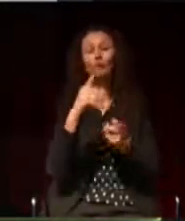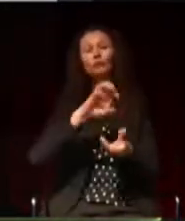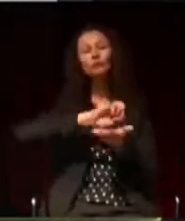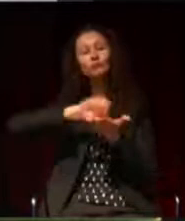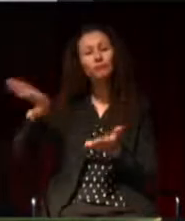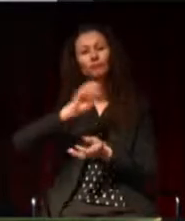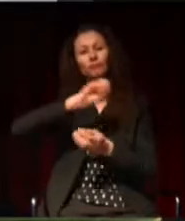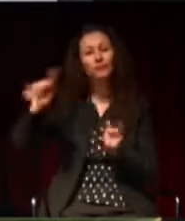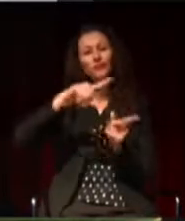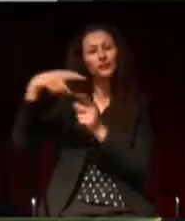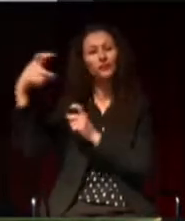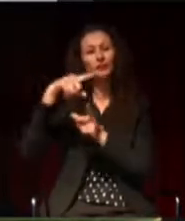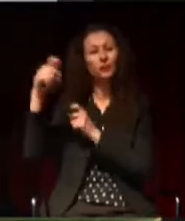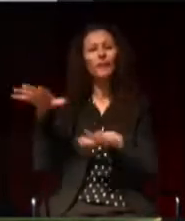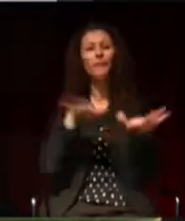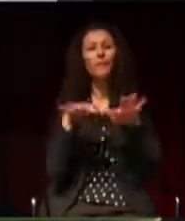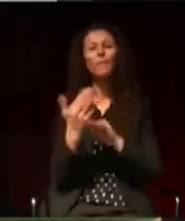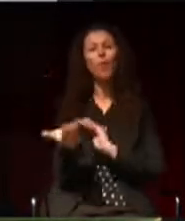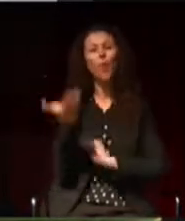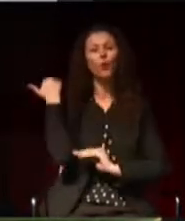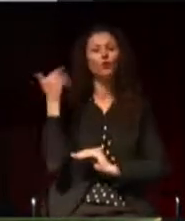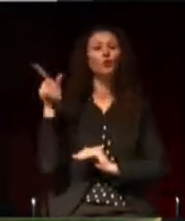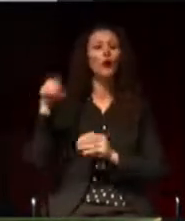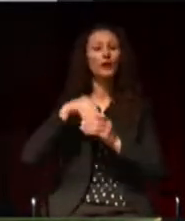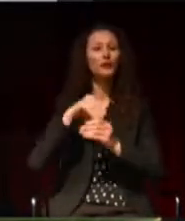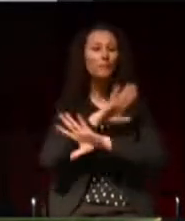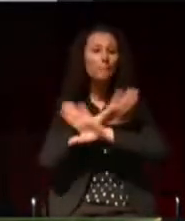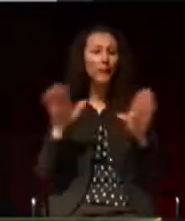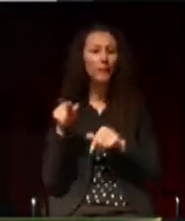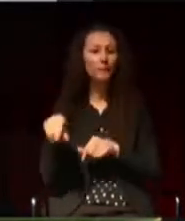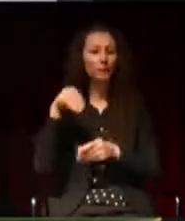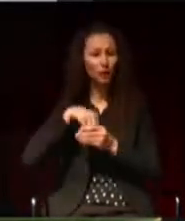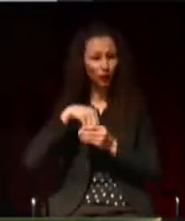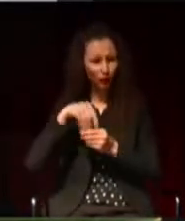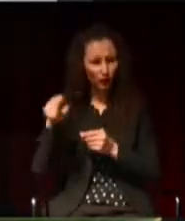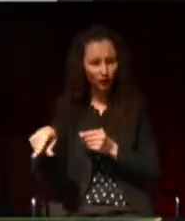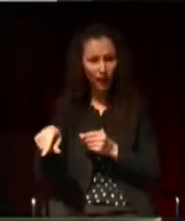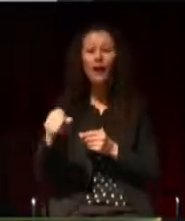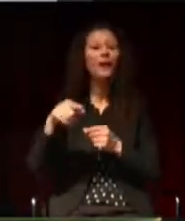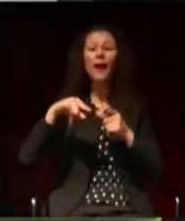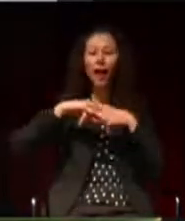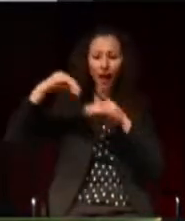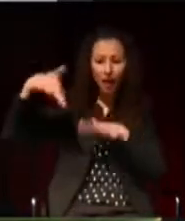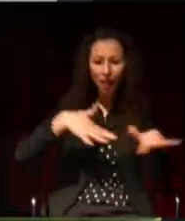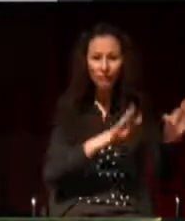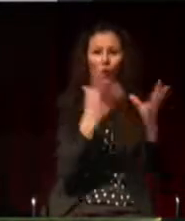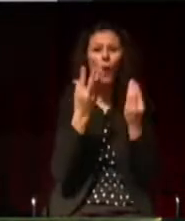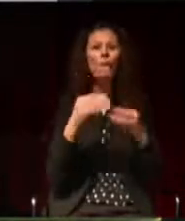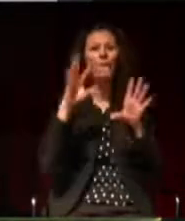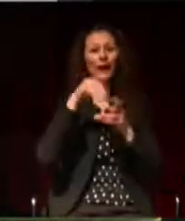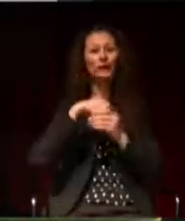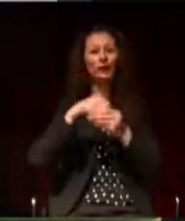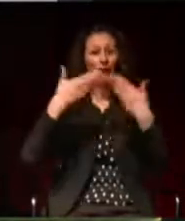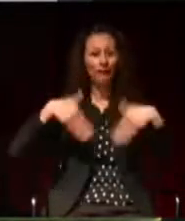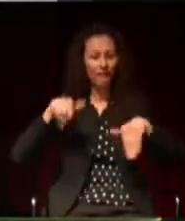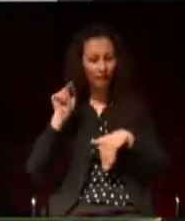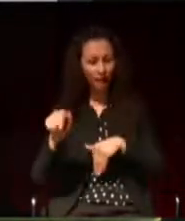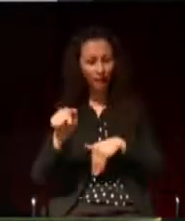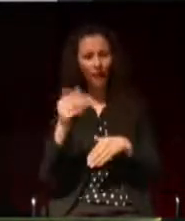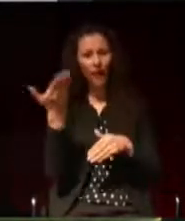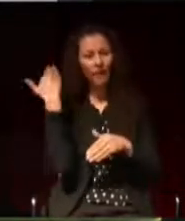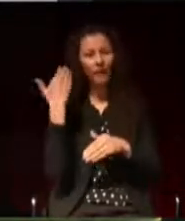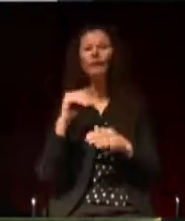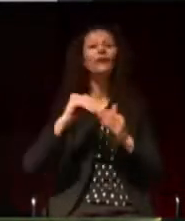boşaltıldı. Deprem öncesinde bitirmiş olan işlerimiz. Bu afet odaklı Heyelan bölgelerindeki dönüşüm. Bir